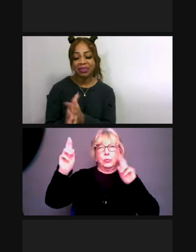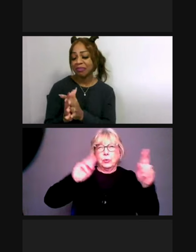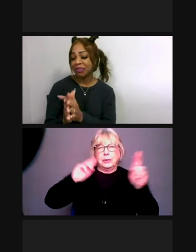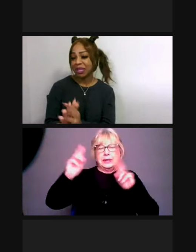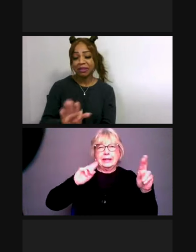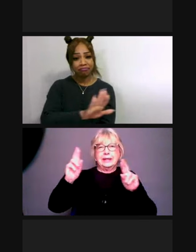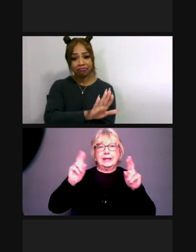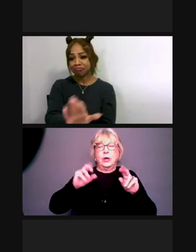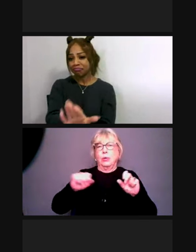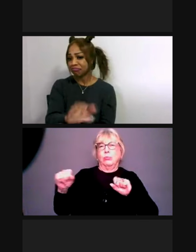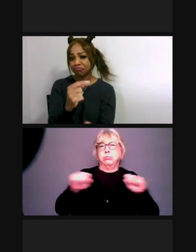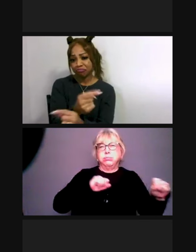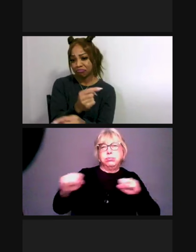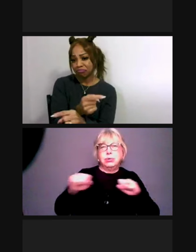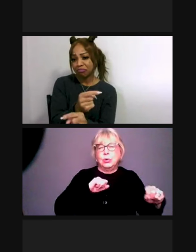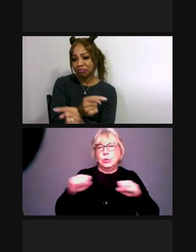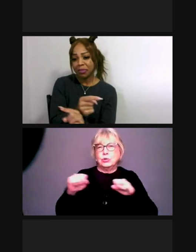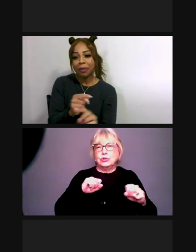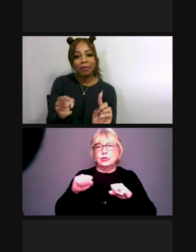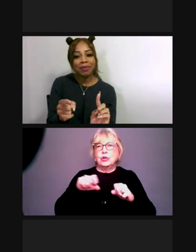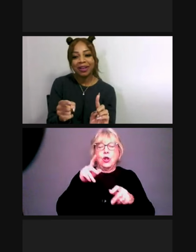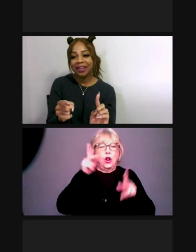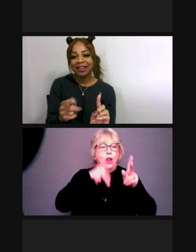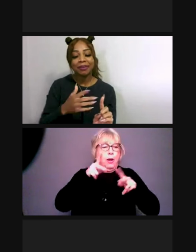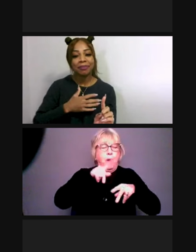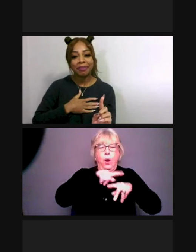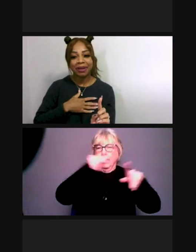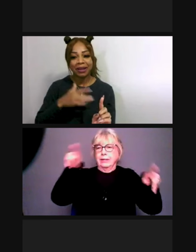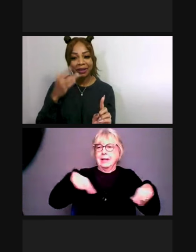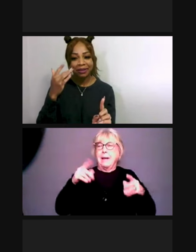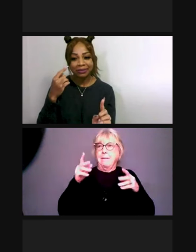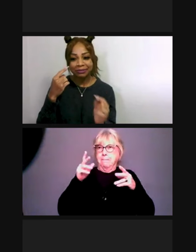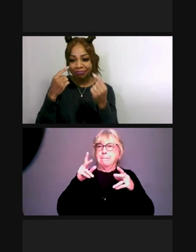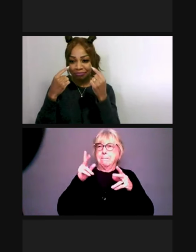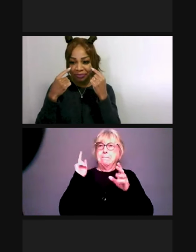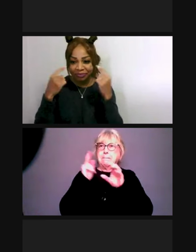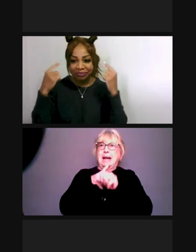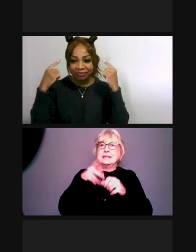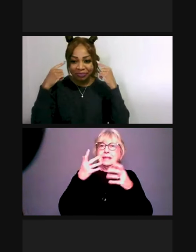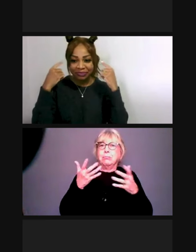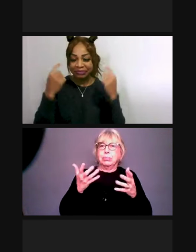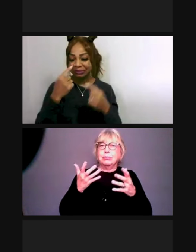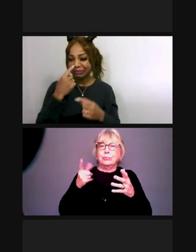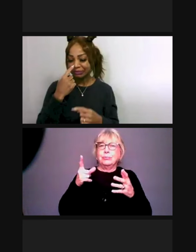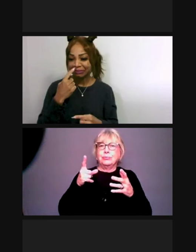bougeaient beaucoup, ils participaient comme ils devaient participer, mais